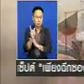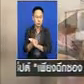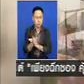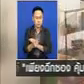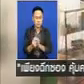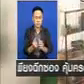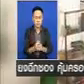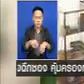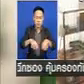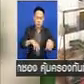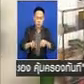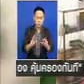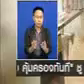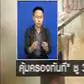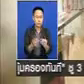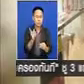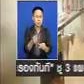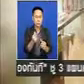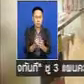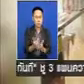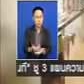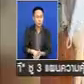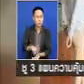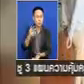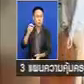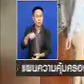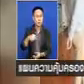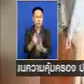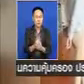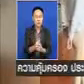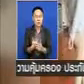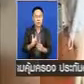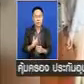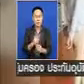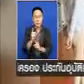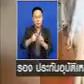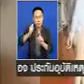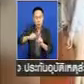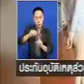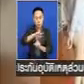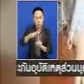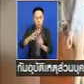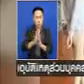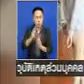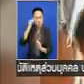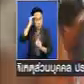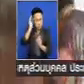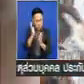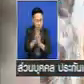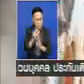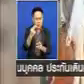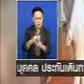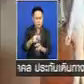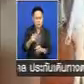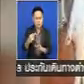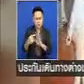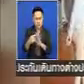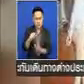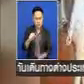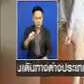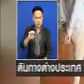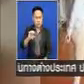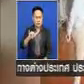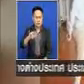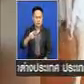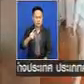านีนะคะก็ไปจัดรายการวิทยุจนกระทั่งร่ำรวยขึ้นมาแล้วก็ตัดสินใจไปประมูลคลื่นวิทยุของตำรวจค่ะที่ชื่อว่าเสียง3ยอด